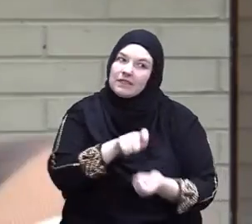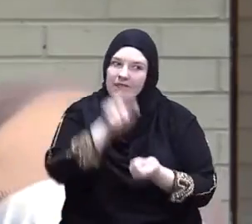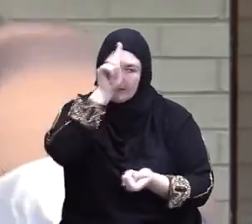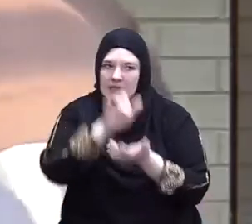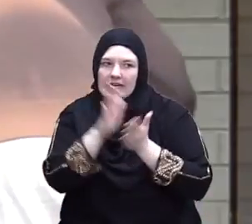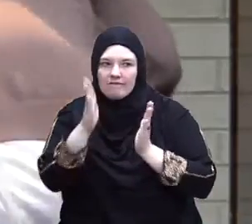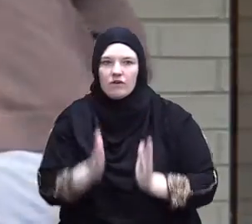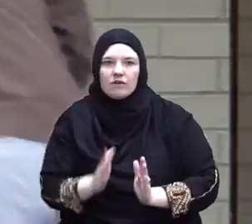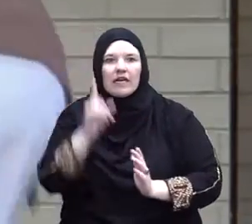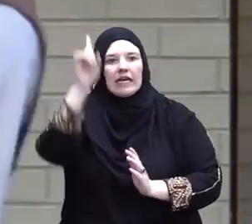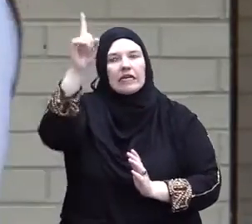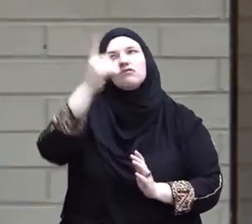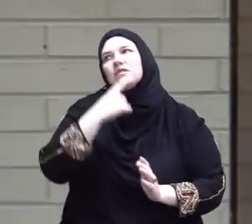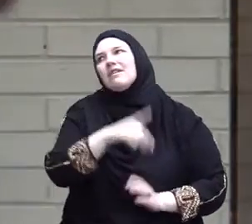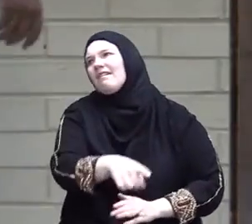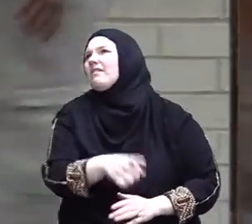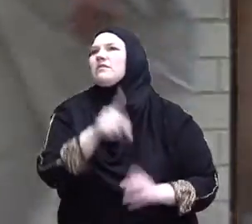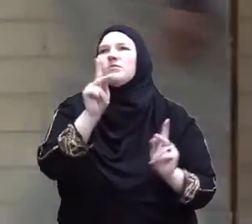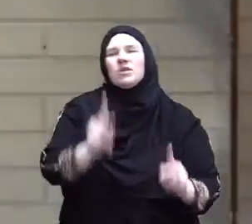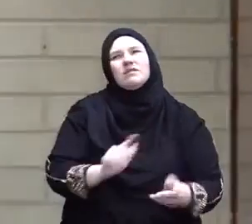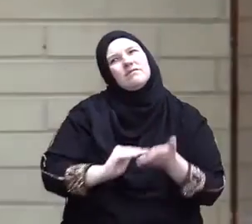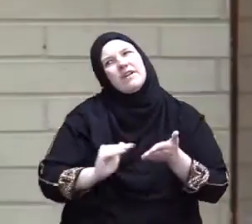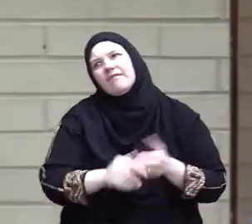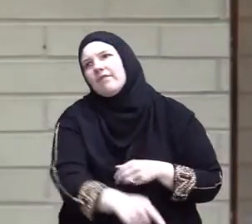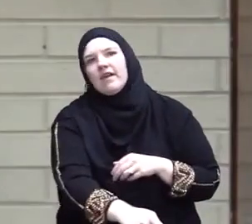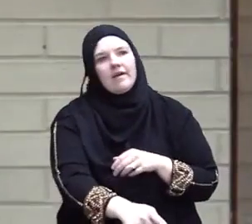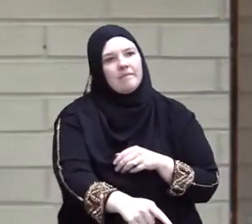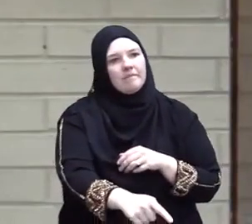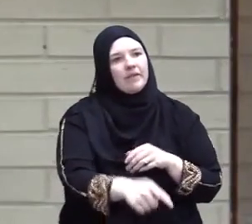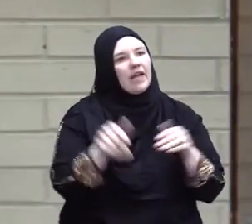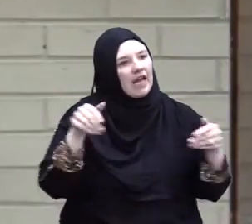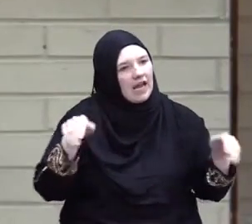believers. وَيَسْتَغْفِرُونَ لِلَّذِينَ آمَنُوا.